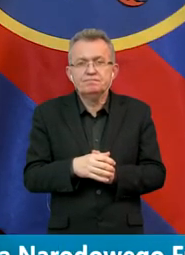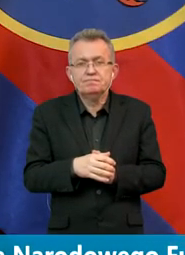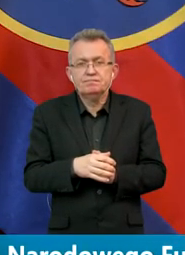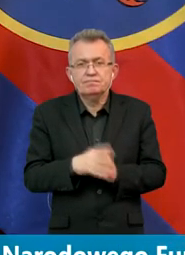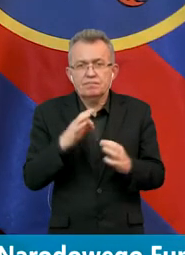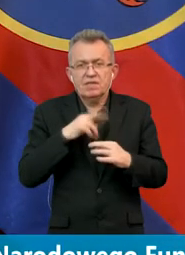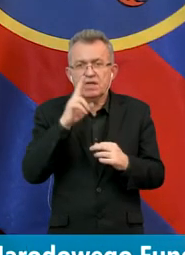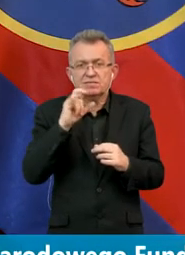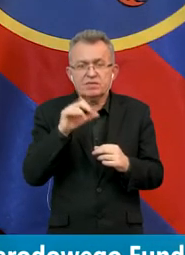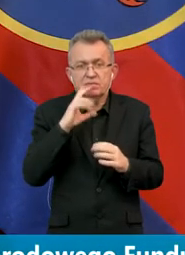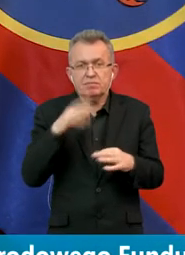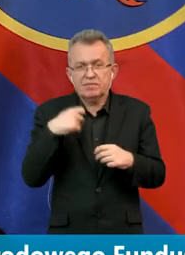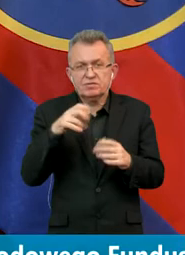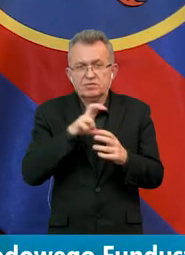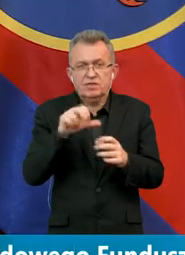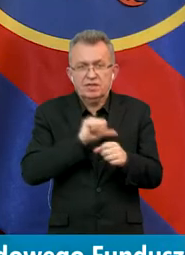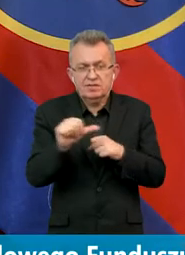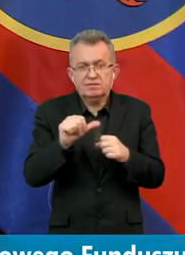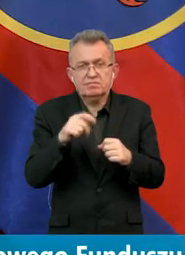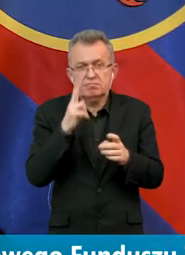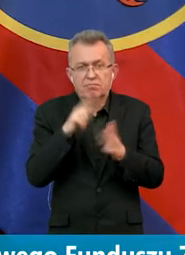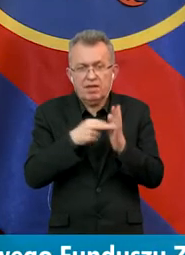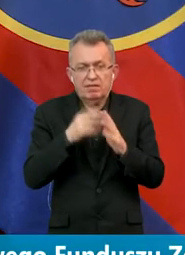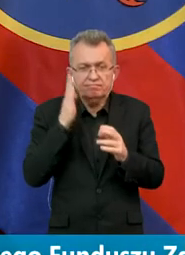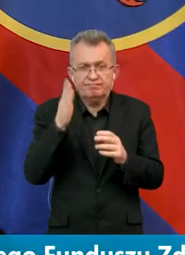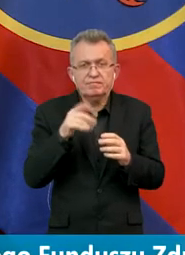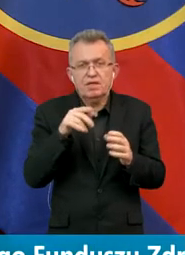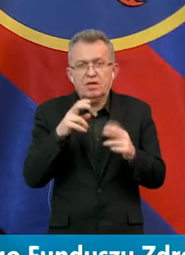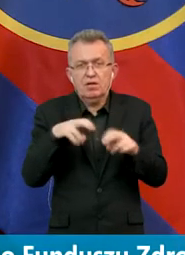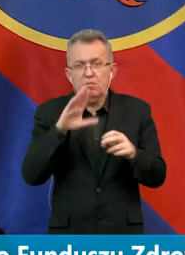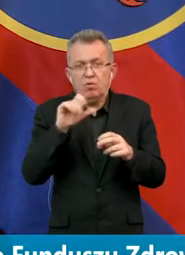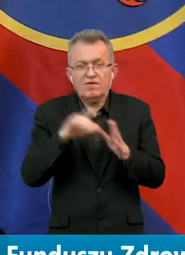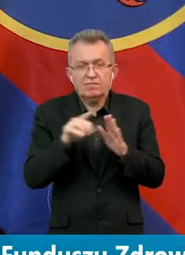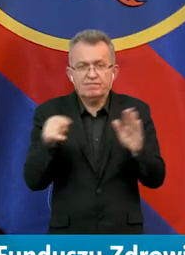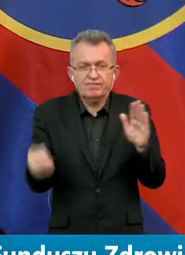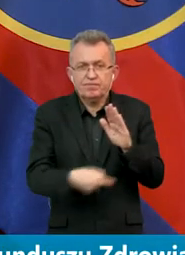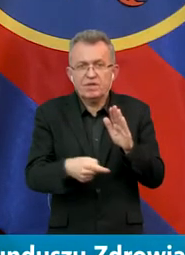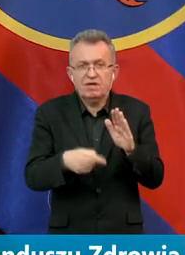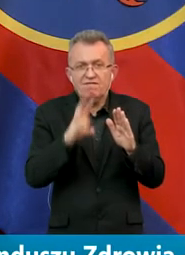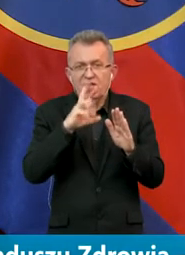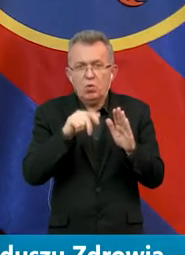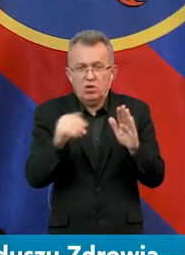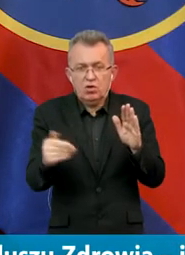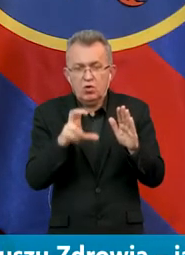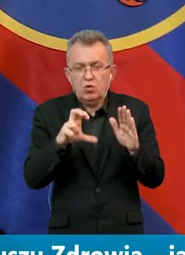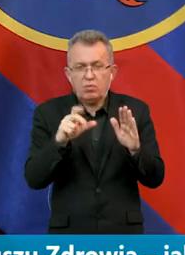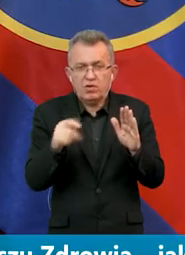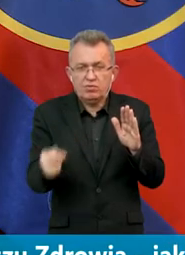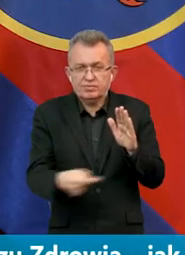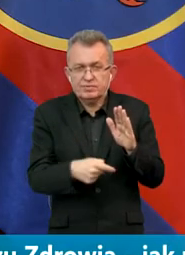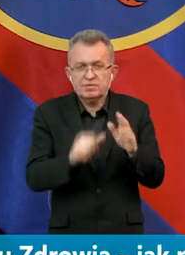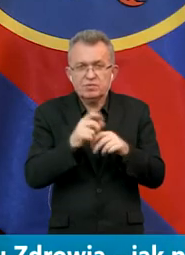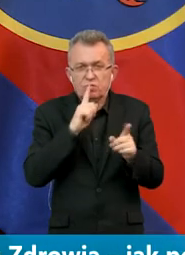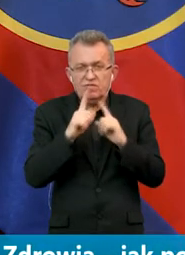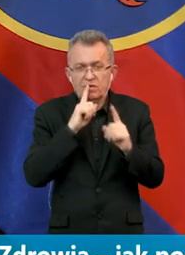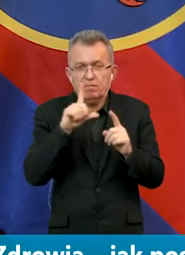Pan Kacper. Panie Prezydencie, czy jest jakaś perspektywa rewitalizacji bulwarów pod wałami Chrobrego? Czy coś się ruszyło naprzód w